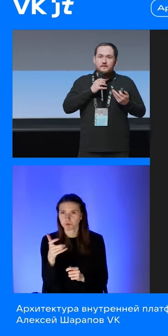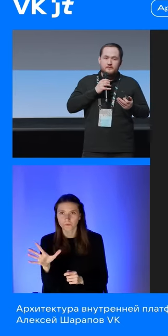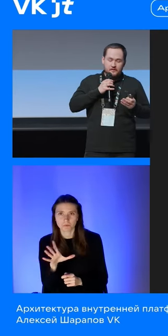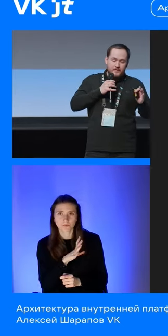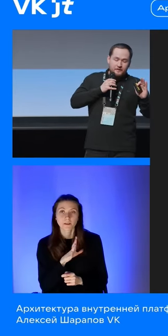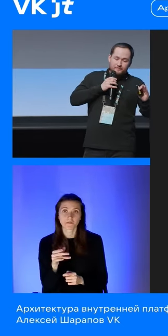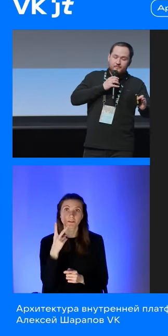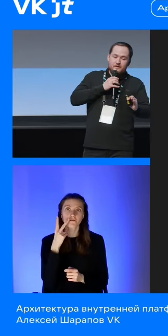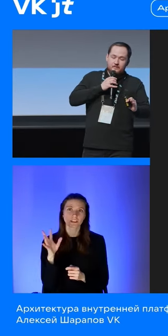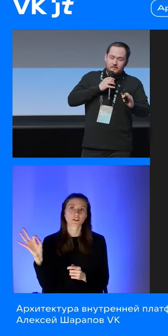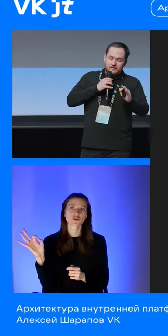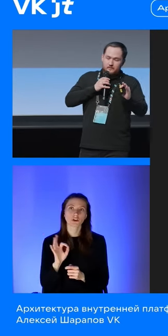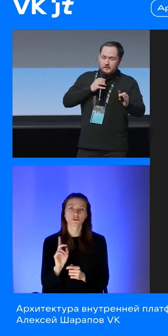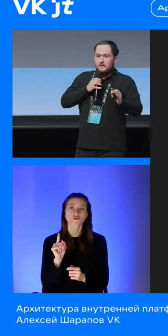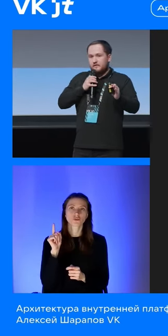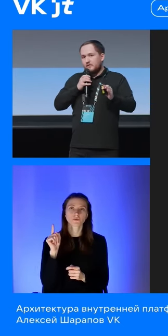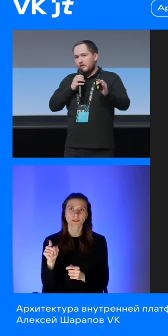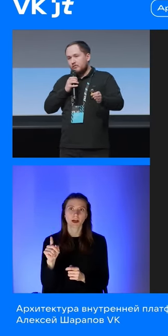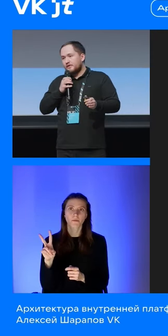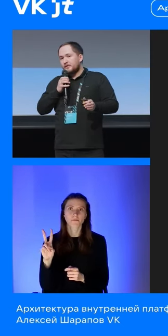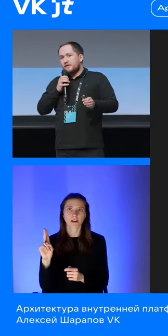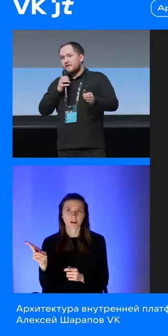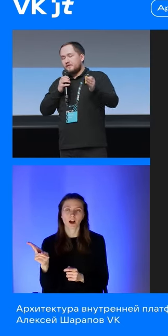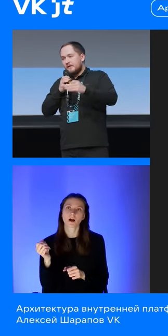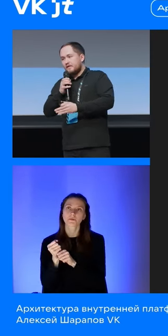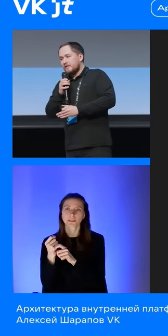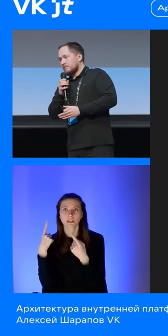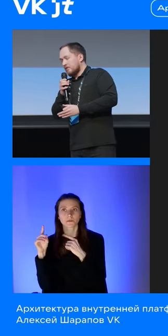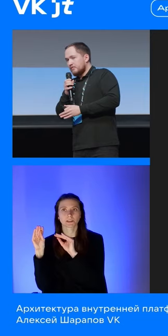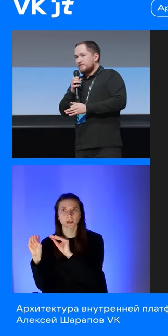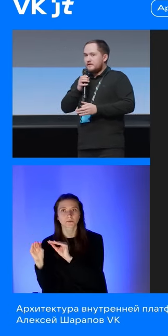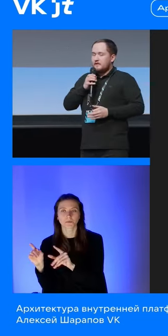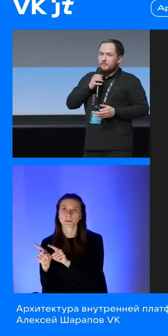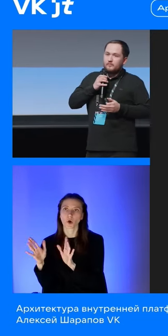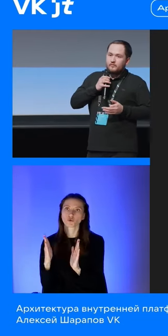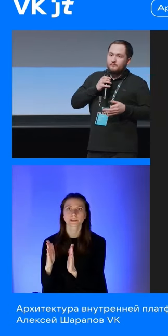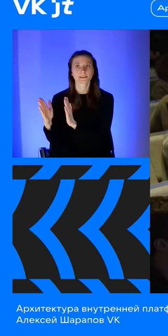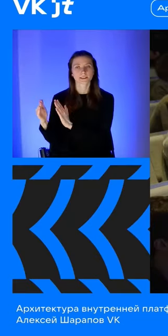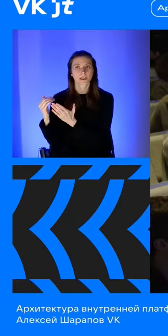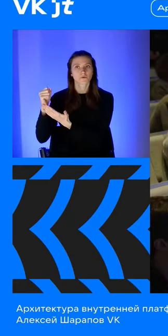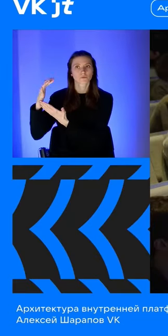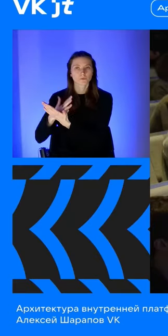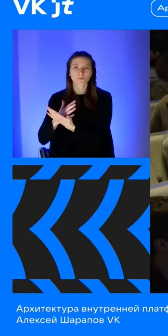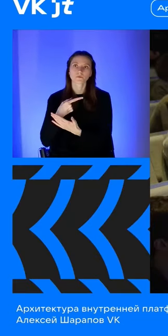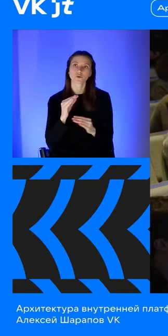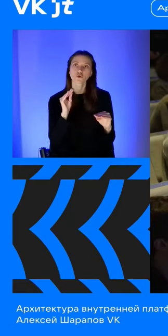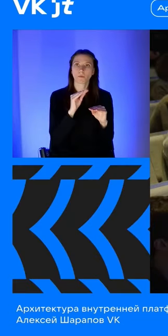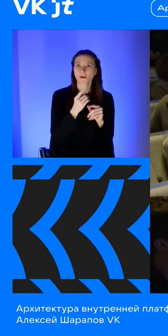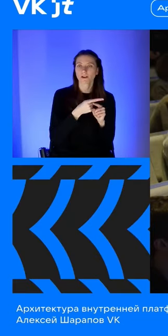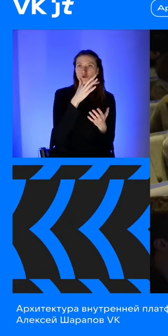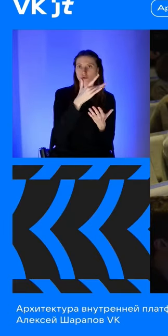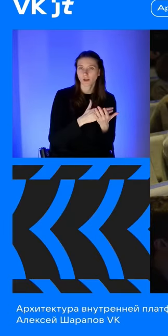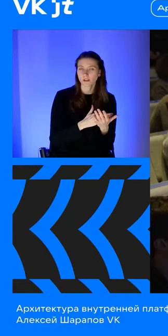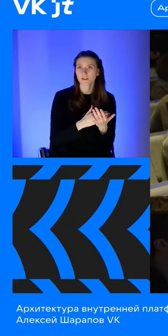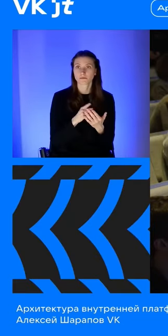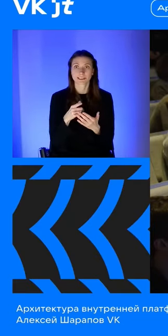часто видели что там ВК сделали такое решение написали там такую-то систему внедрили это и с